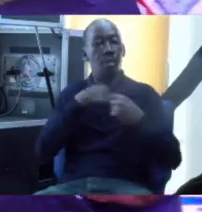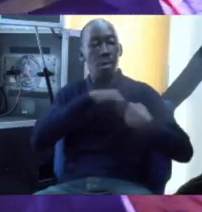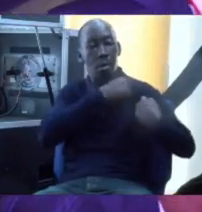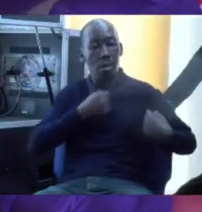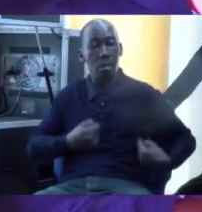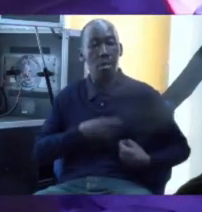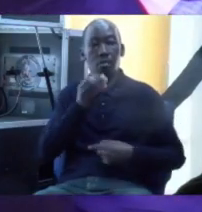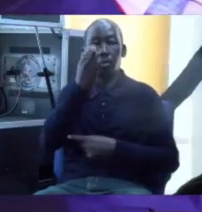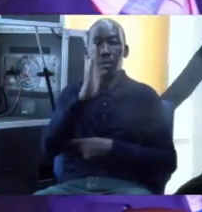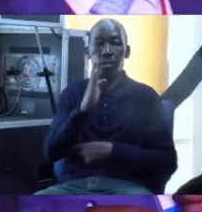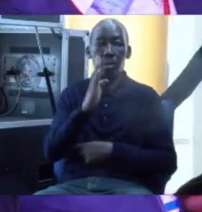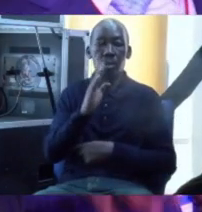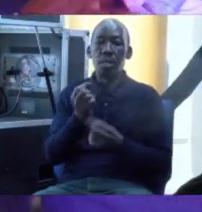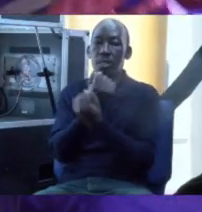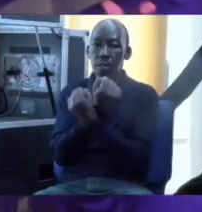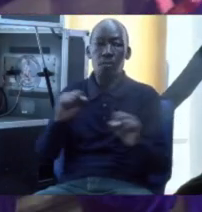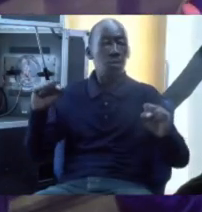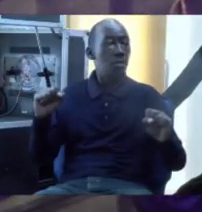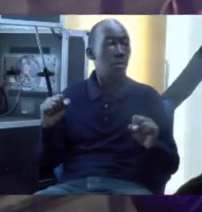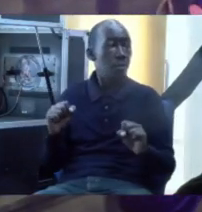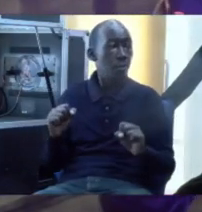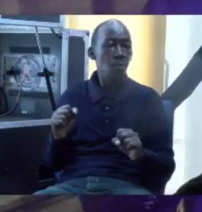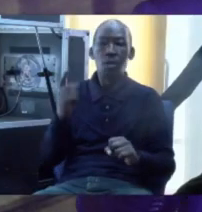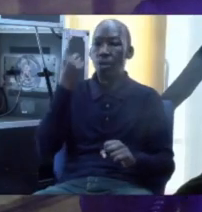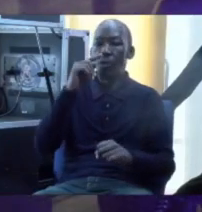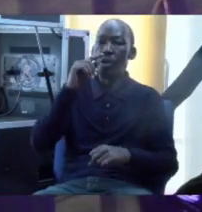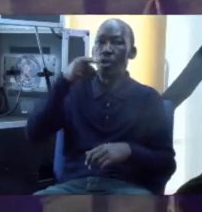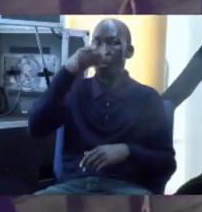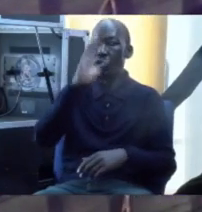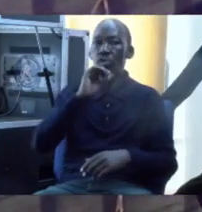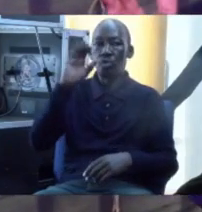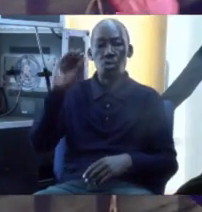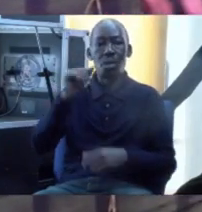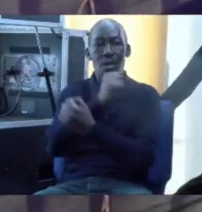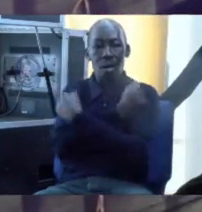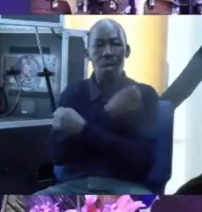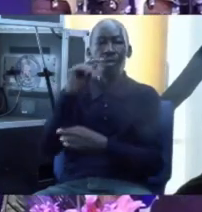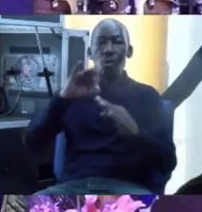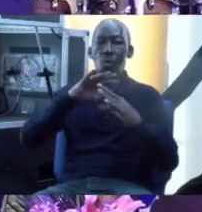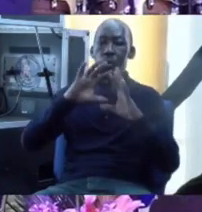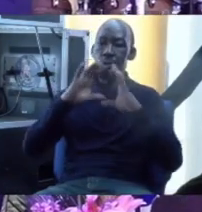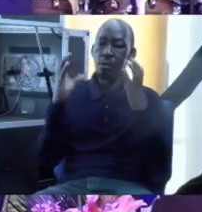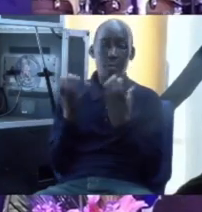ulio katika moyo wa Mungu. Salvation. Wokovu. For God so. Kwa kuwa Mungu.